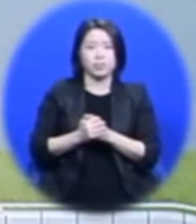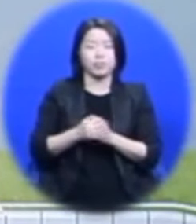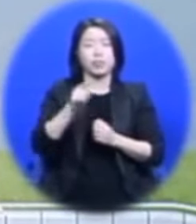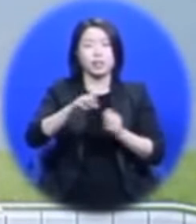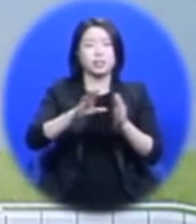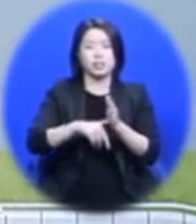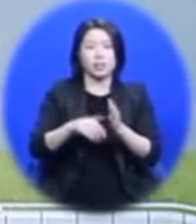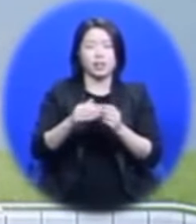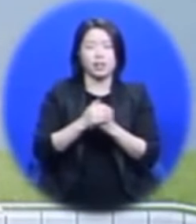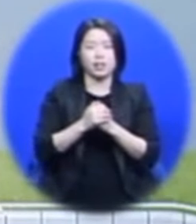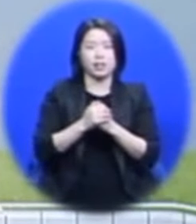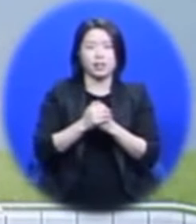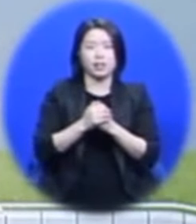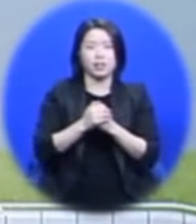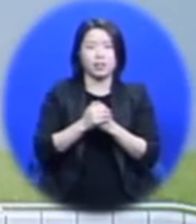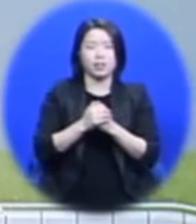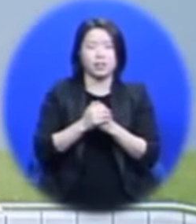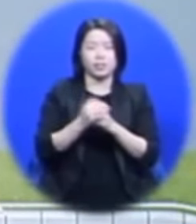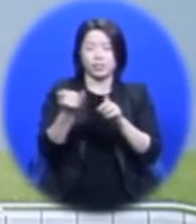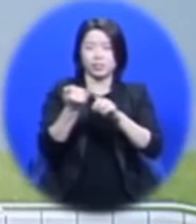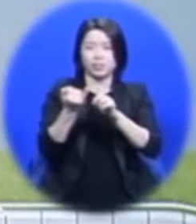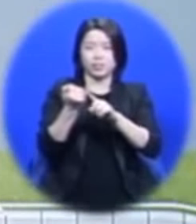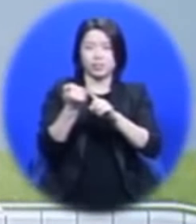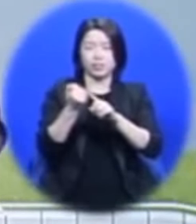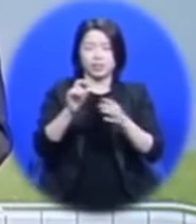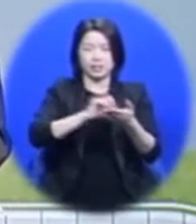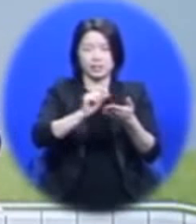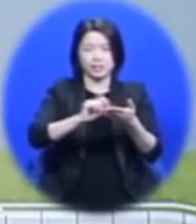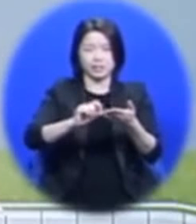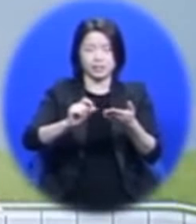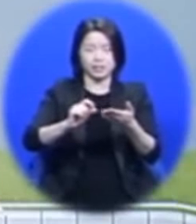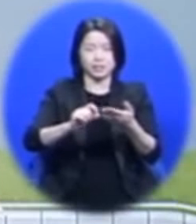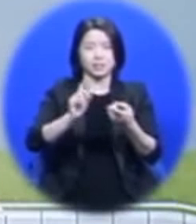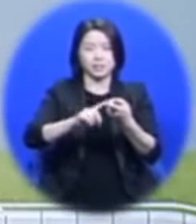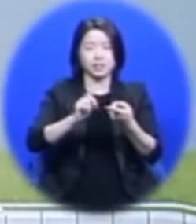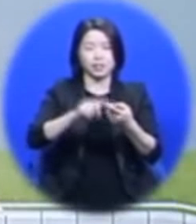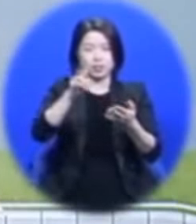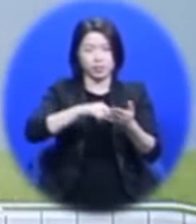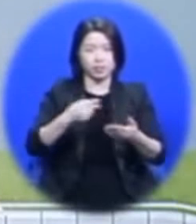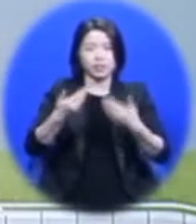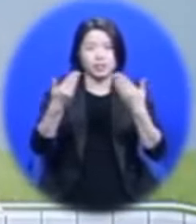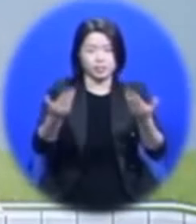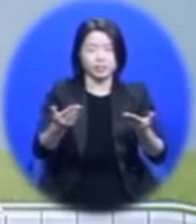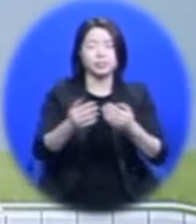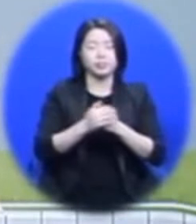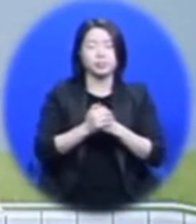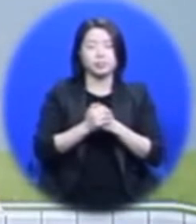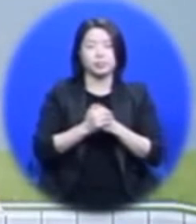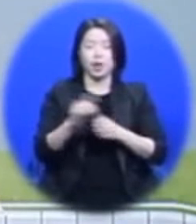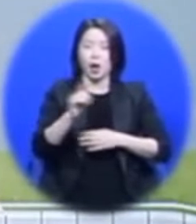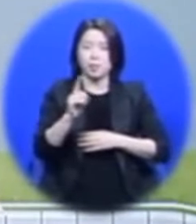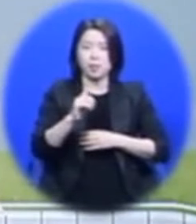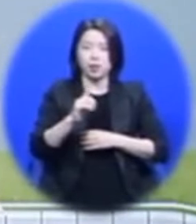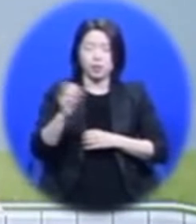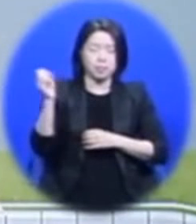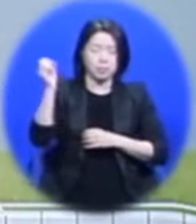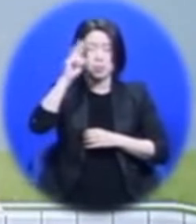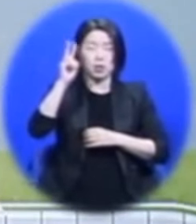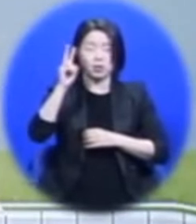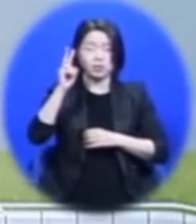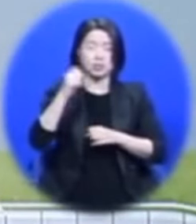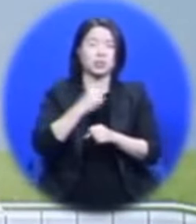그때 유진 피터슨이 쓴 글을 그냥 그대로 읽어드리겠습니다. 무언가가